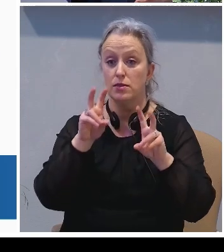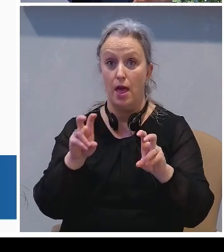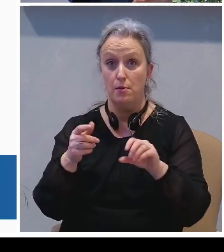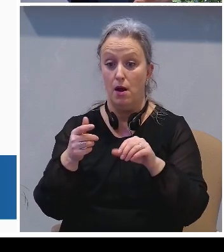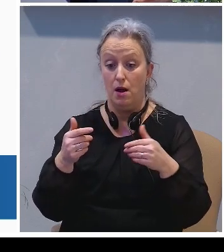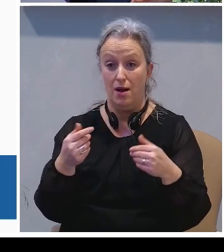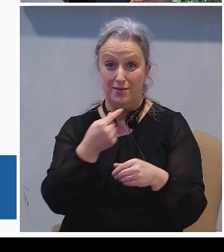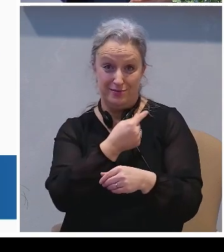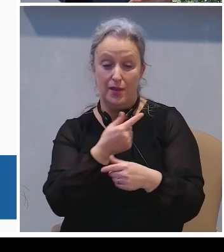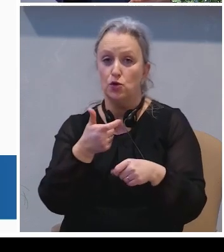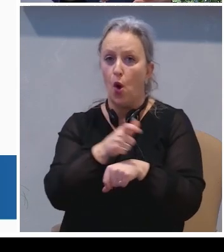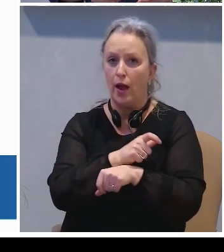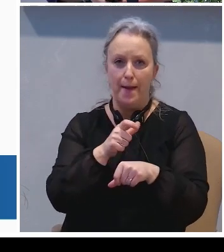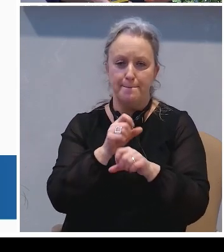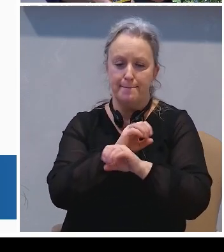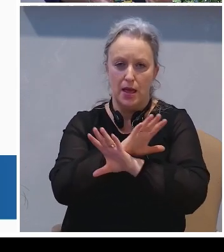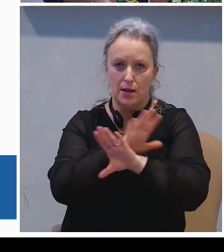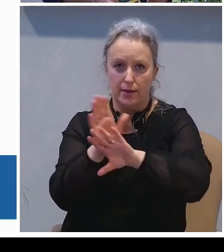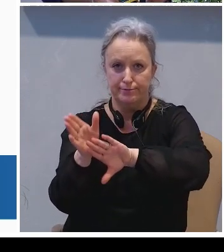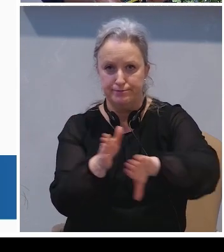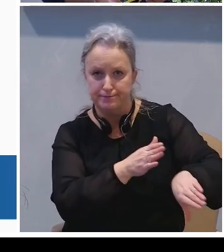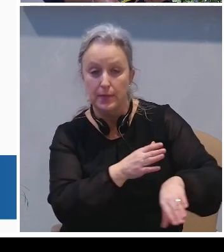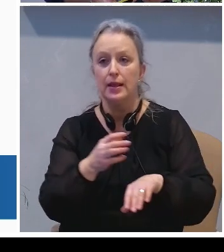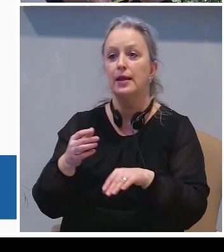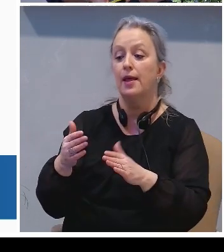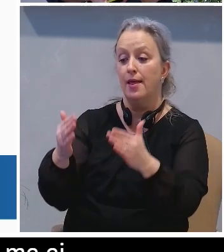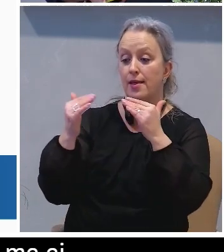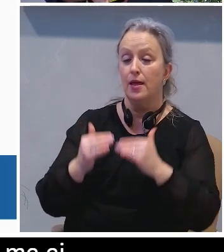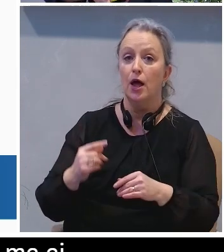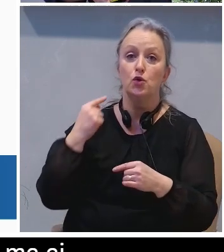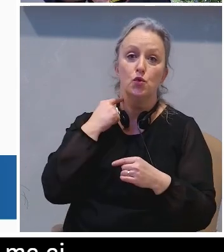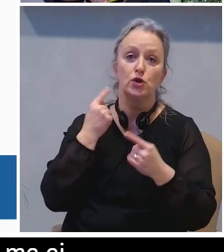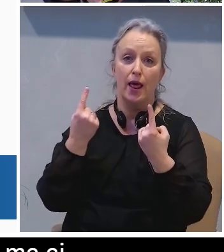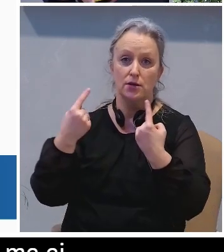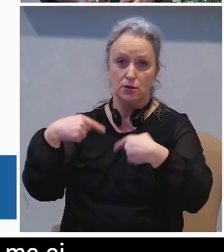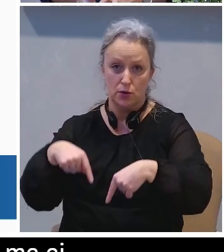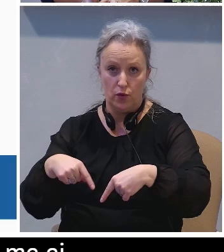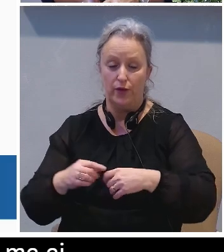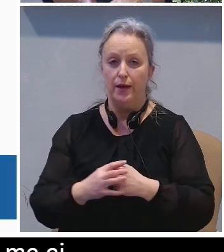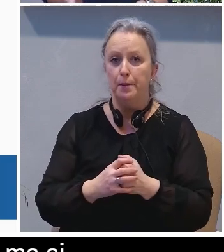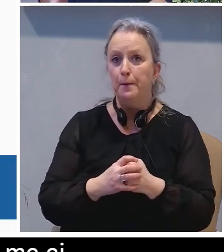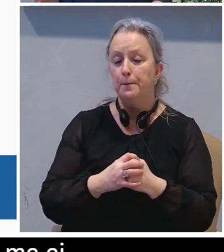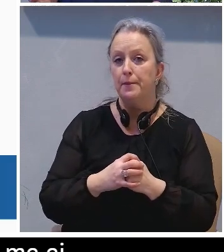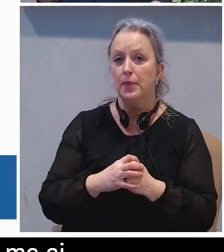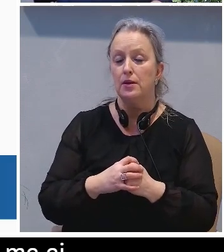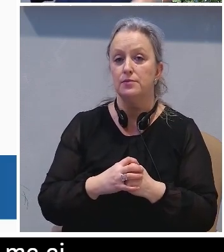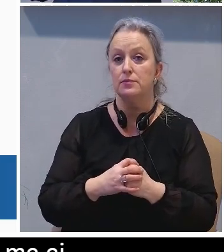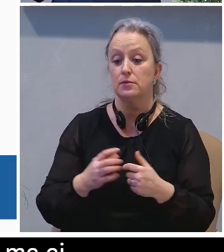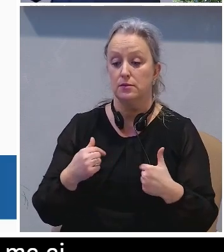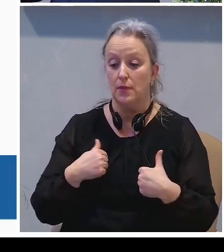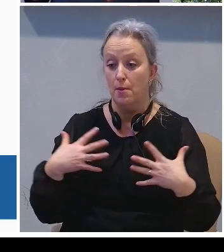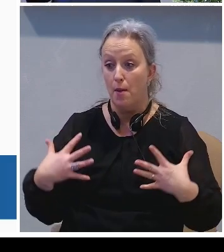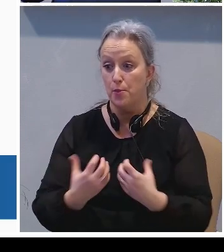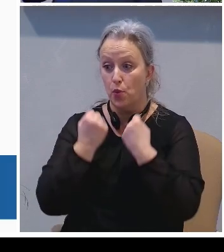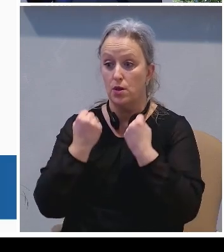ei peatu ja läheme But edasi siis I will Duchenne move lihasdüstroofi on juurde. to Duchenne Et muscular dystrophy. ma